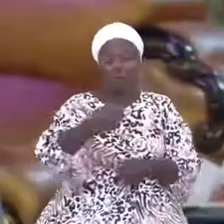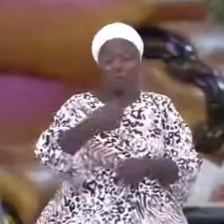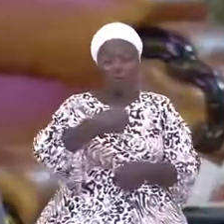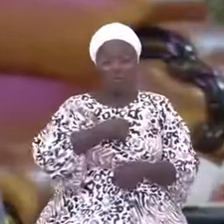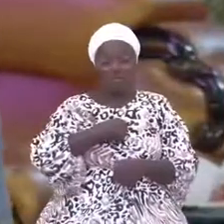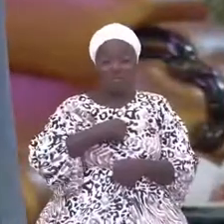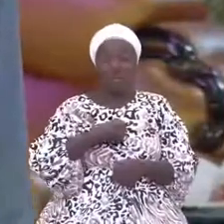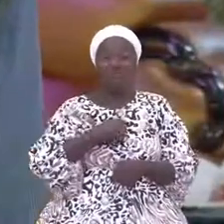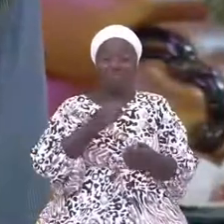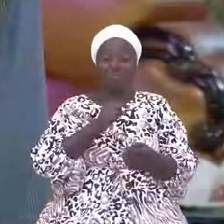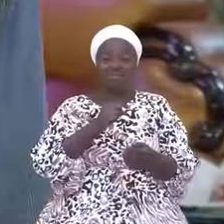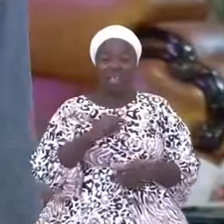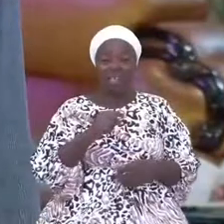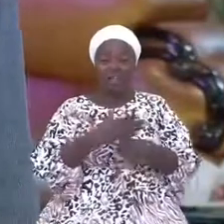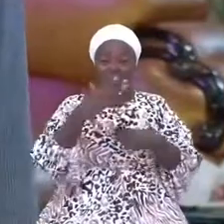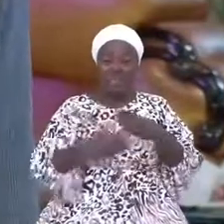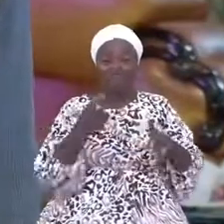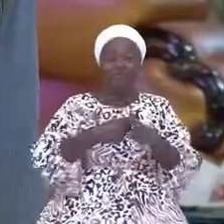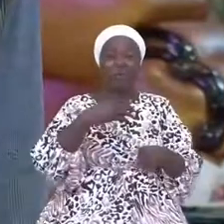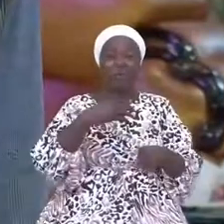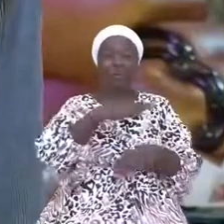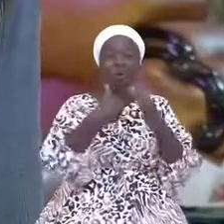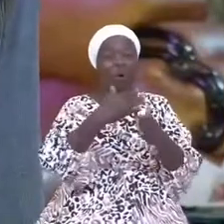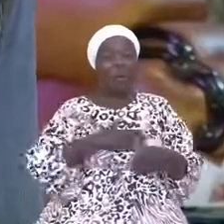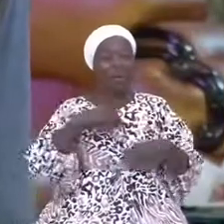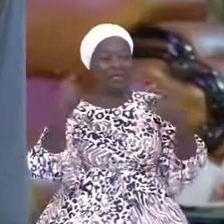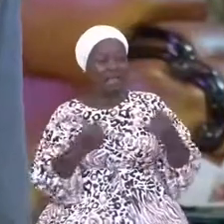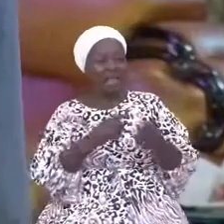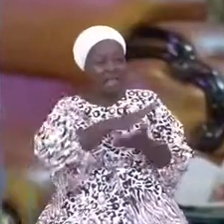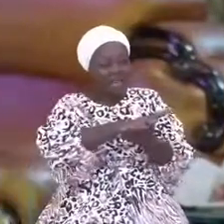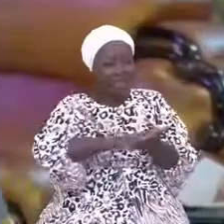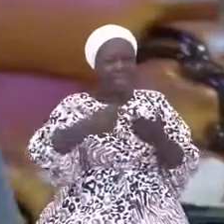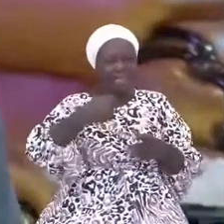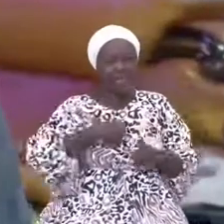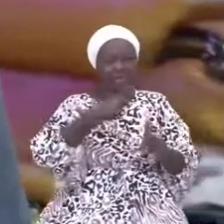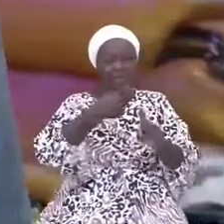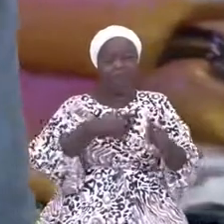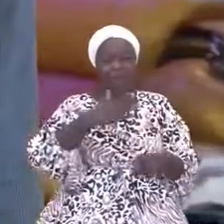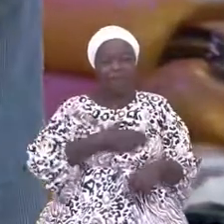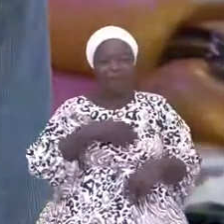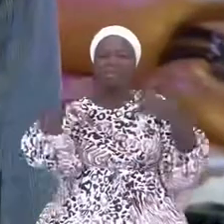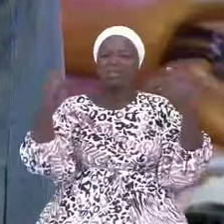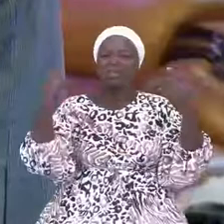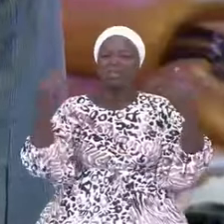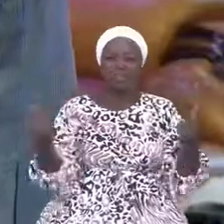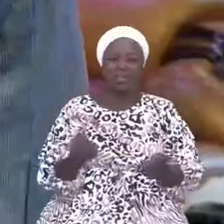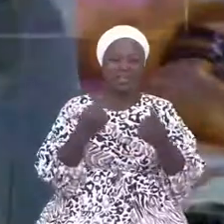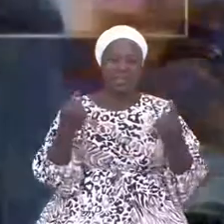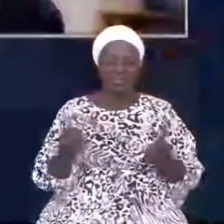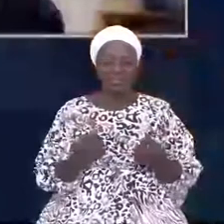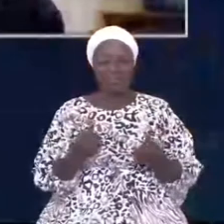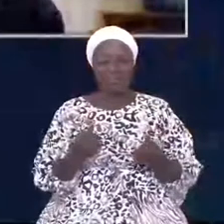4. Lave-moi complètement de mon iniquité et purifie-moi